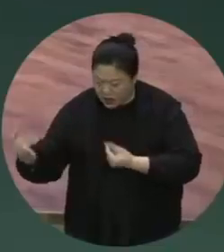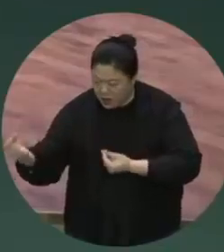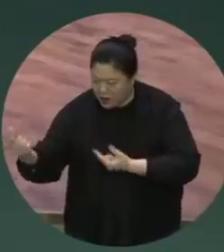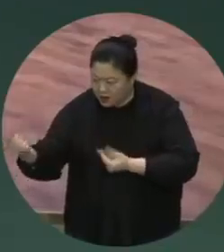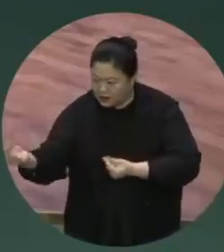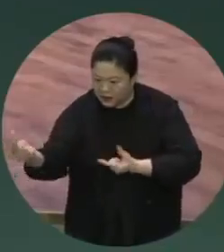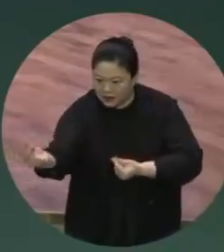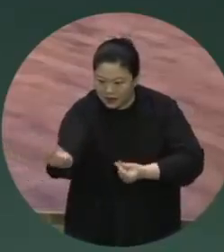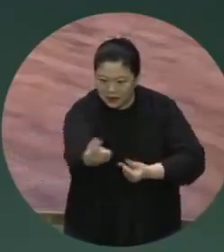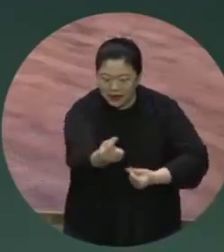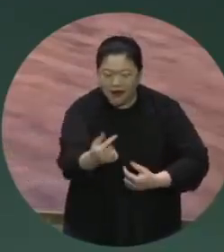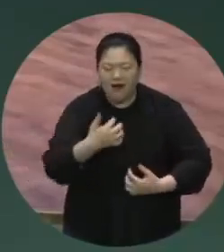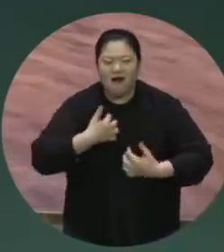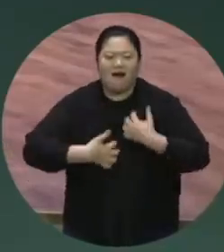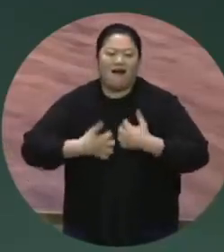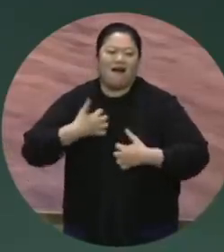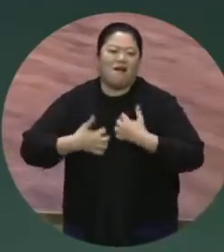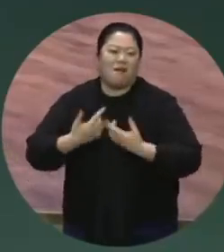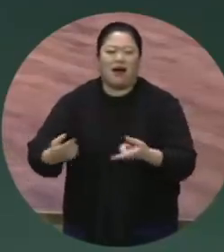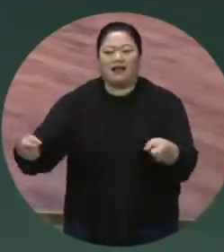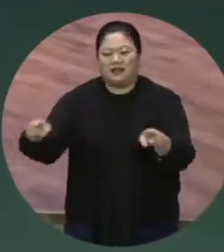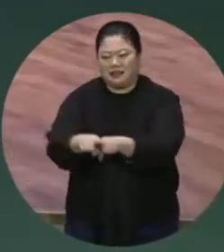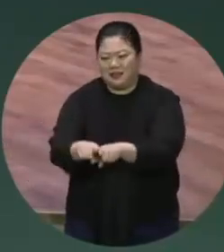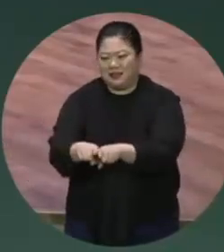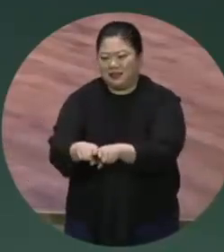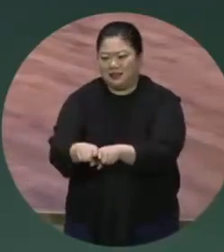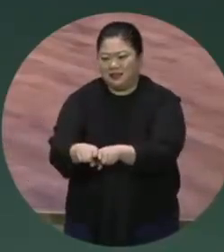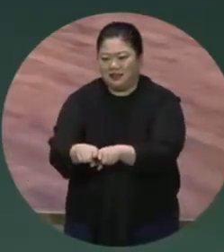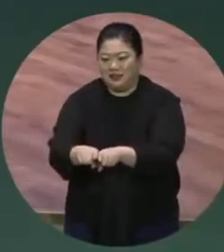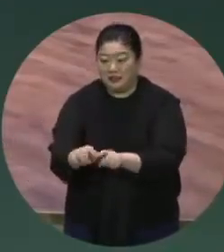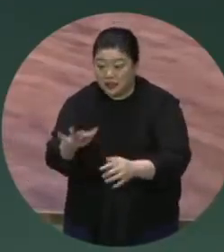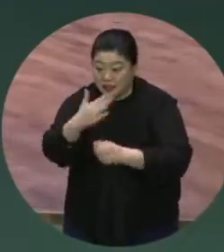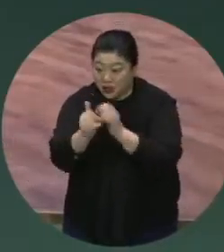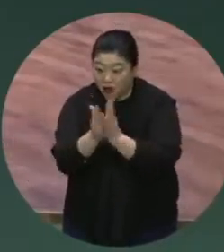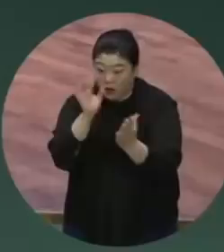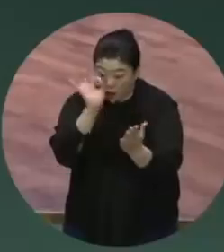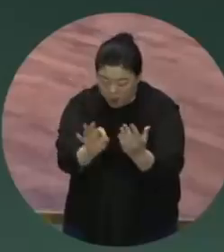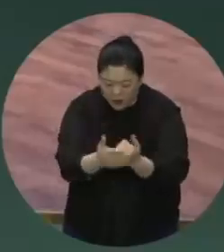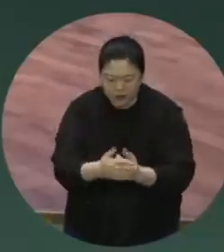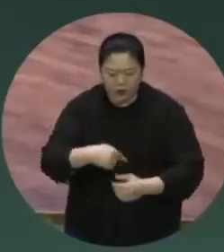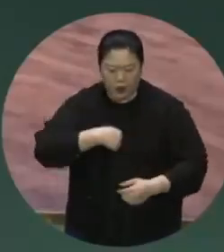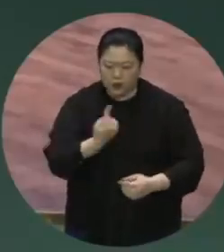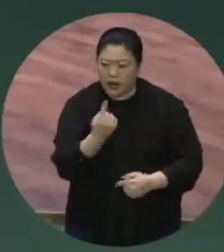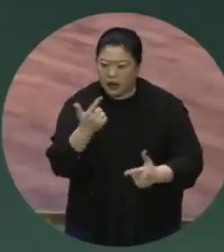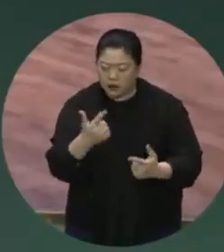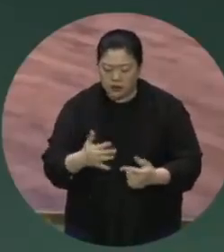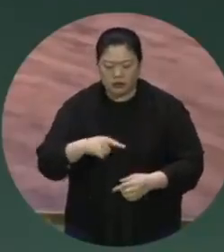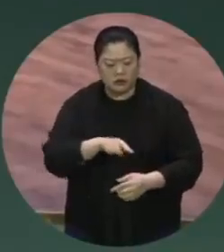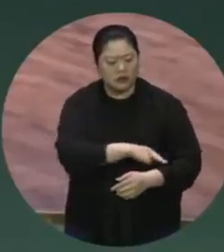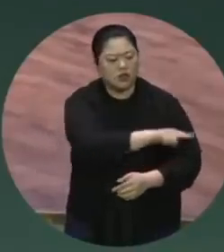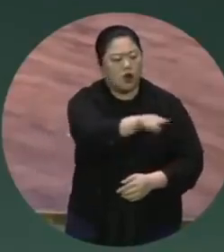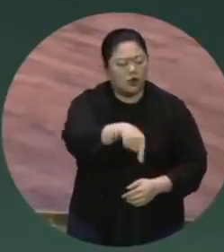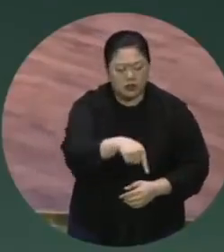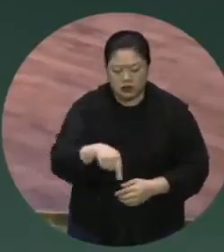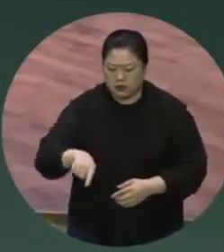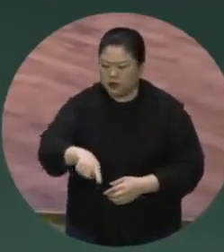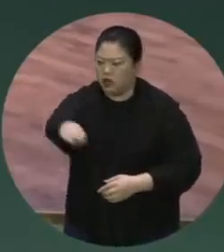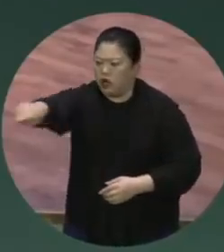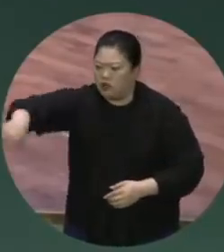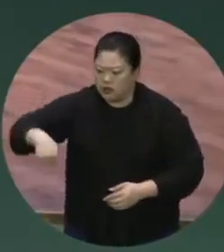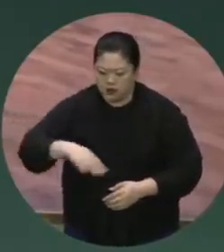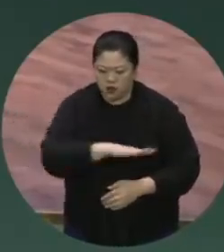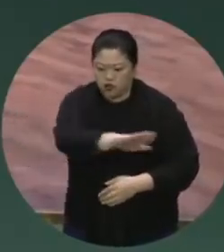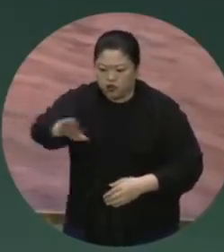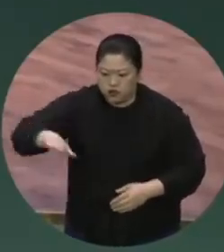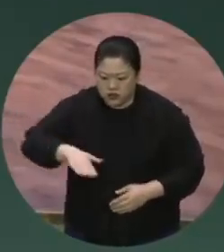기도 신앙생활을 함께 더불어 우리가 너희가 저희가 신앙생활은요 이 불교는 혼자야 돼. 또 혼자 도닦아야